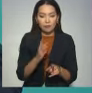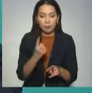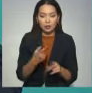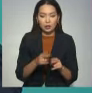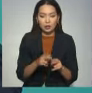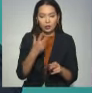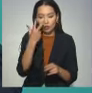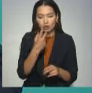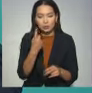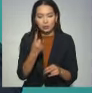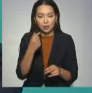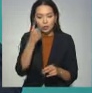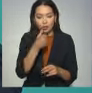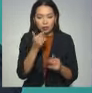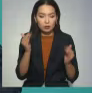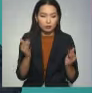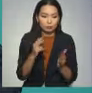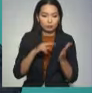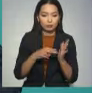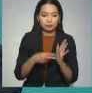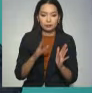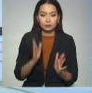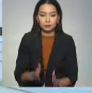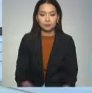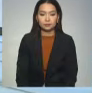1 жылға дейін төмендетіледі деп жоспарланып отыр.